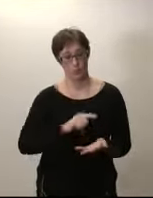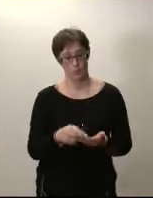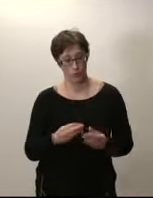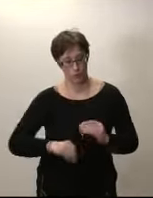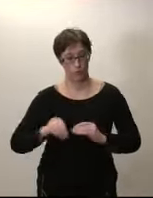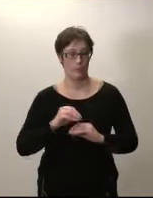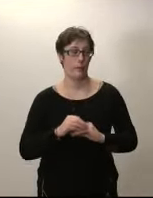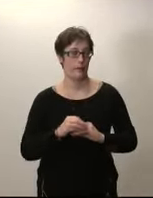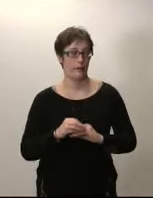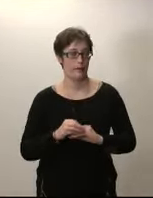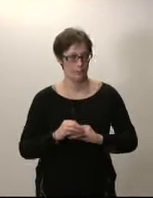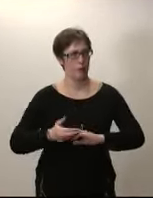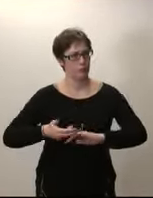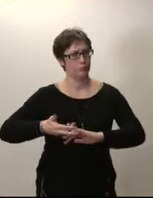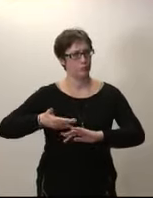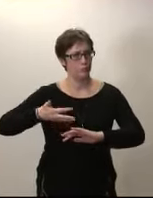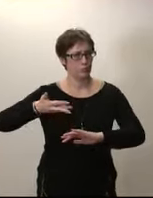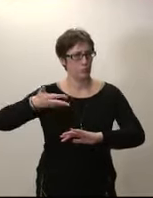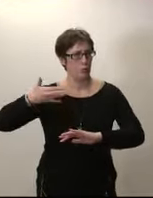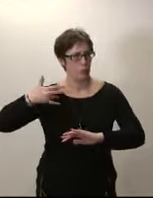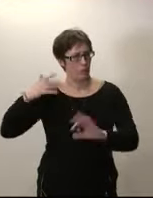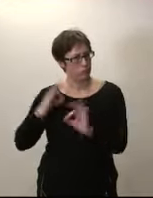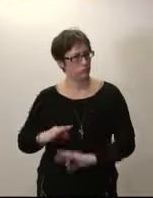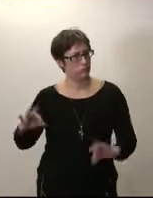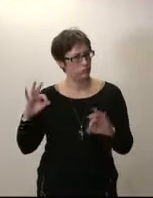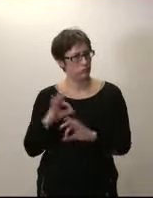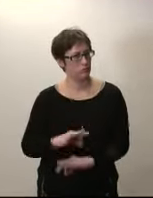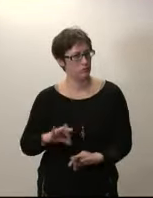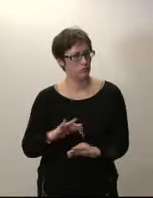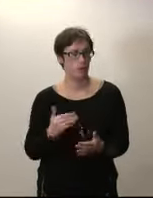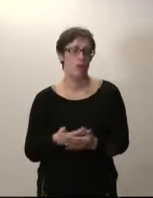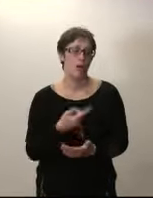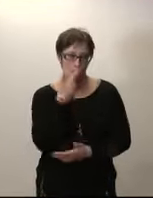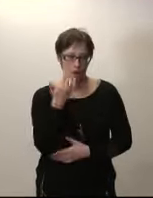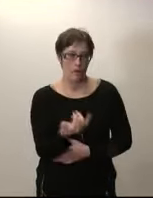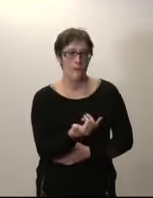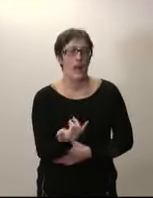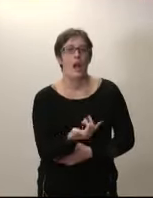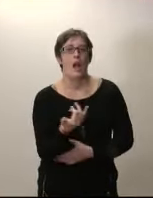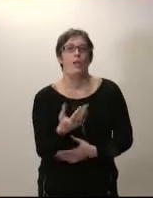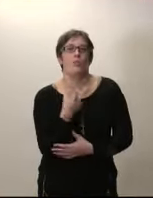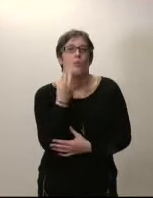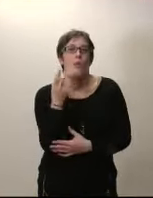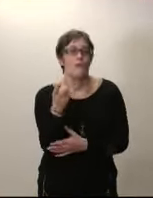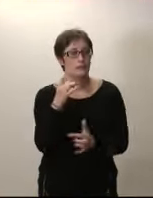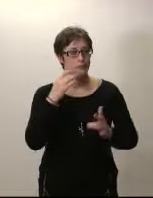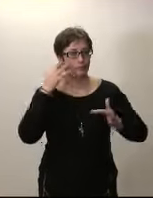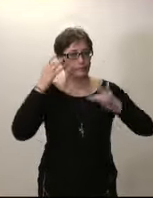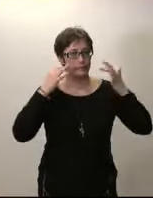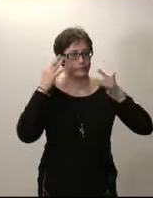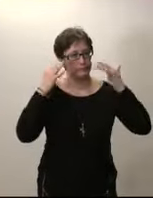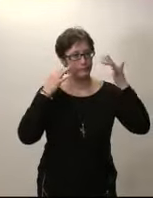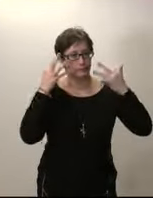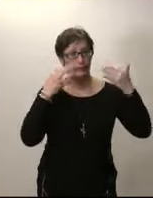pas voté de budget supplémentaire à la ville de Thionville. C'est donc un exercice un peu inutile, même si je comprends votre préoccupation. Mais le fait est que